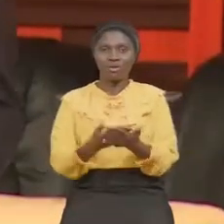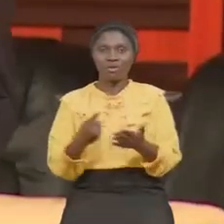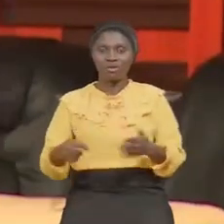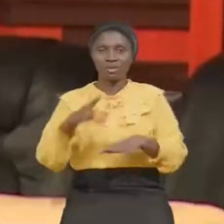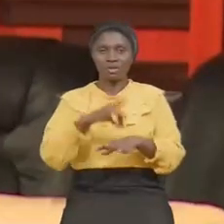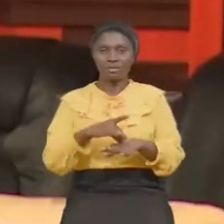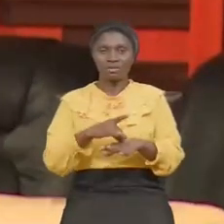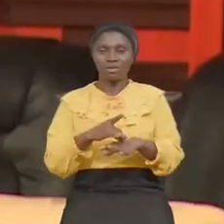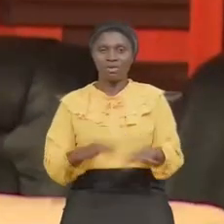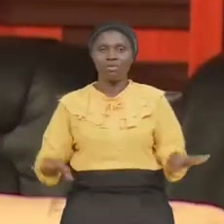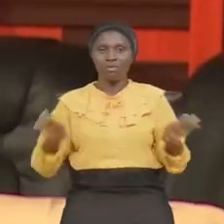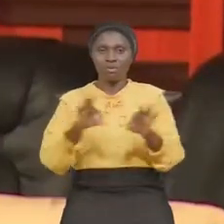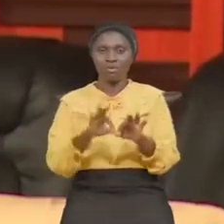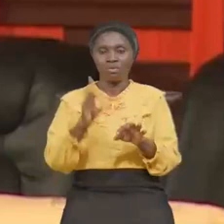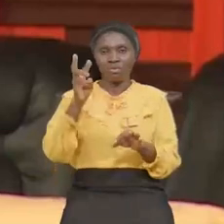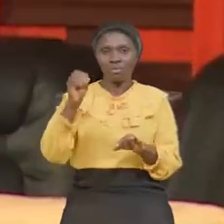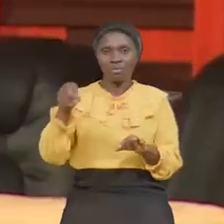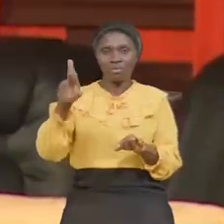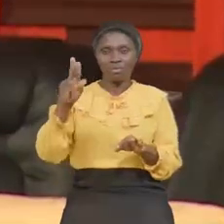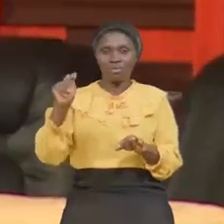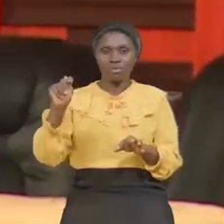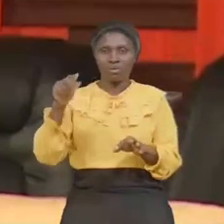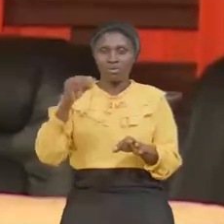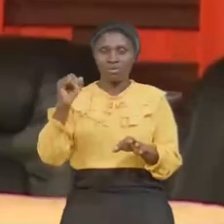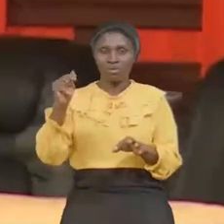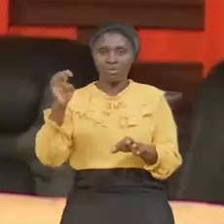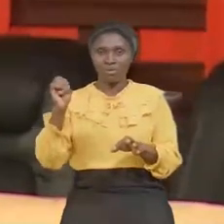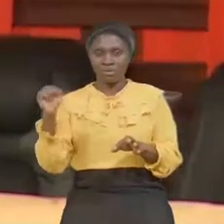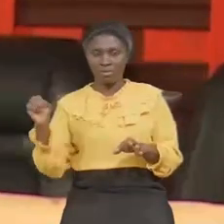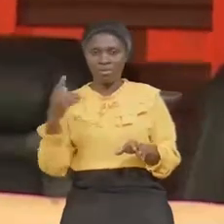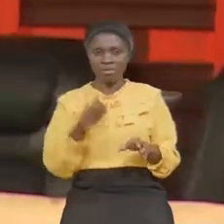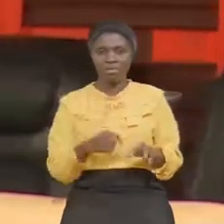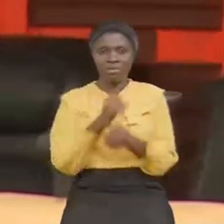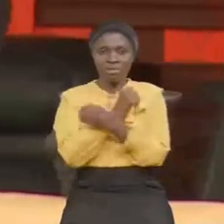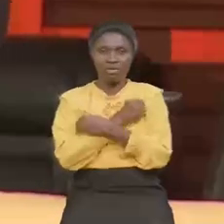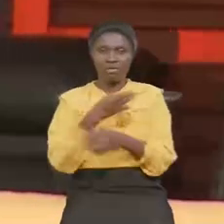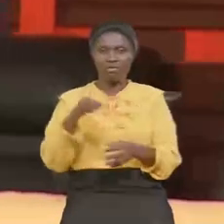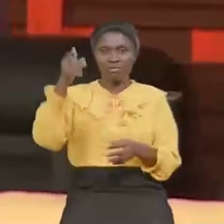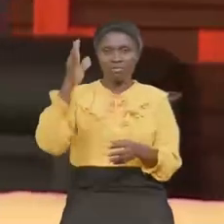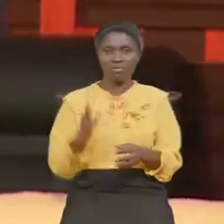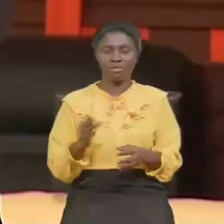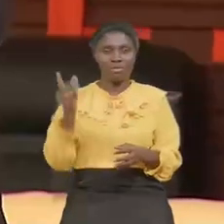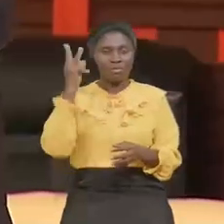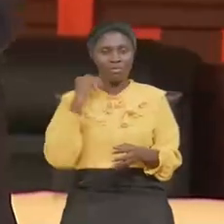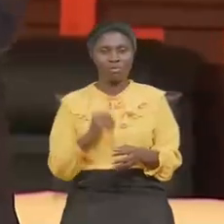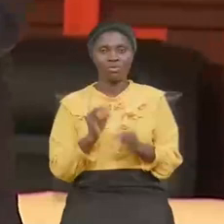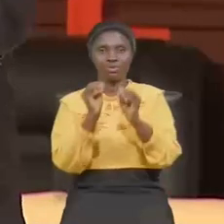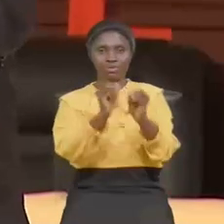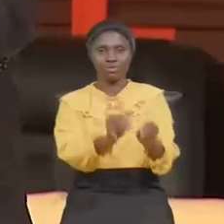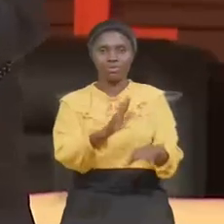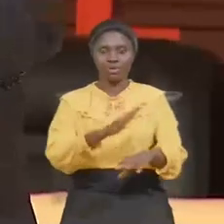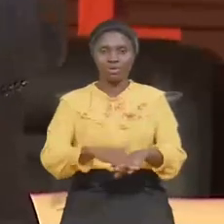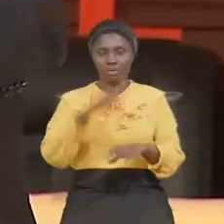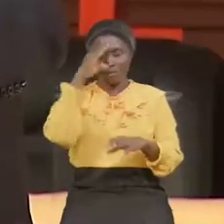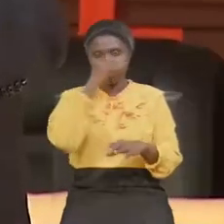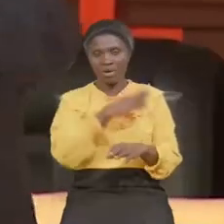dignité, sur toute la terre. » L'amour de Dieu était vraiment déversé sur l'homme et la femme,